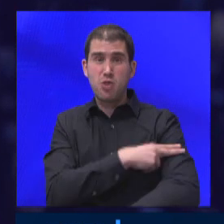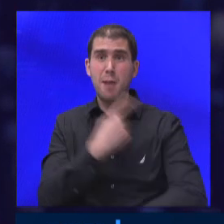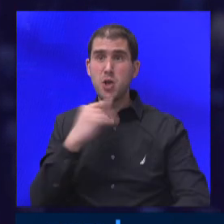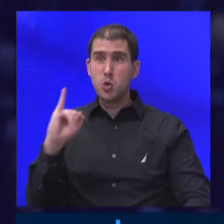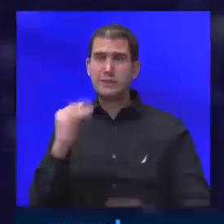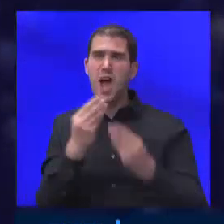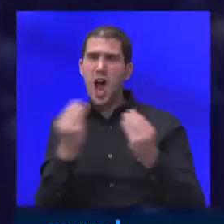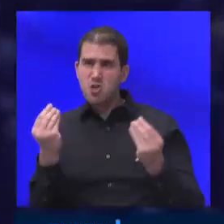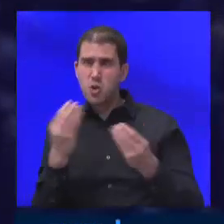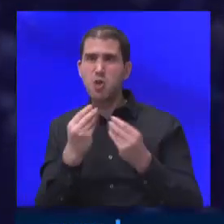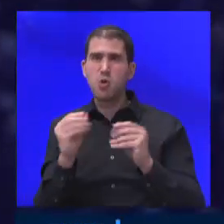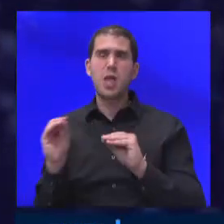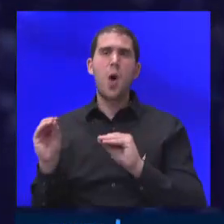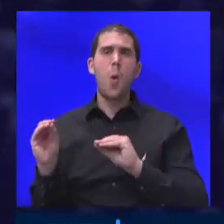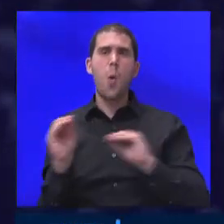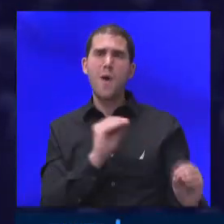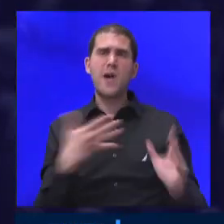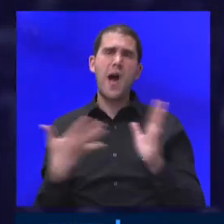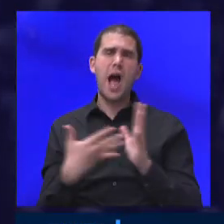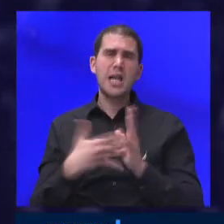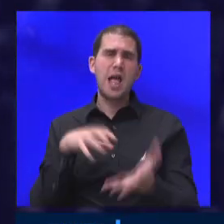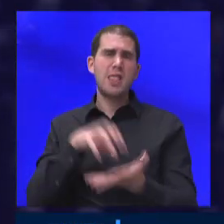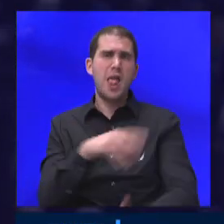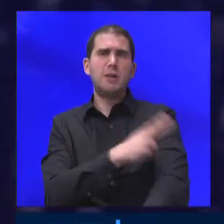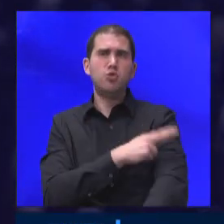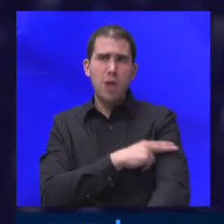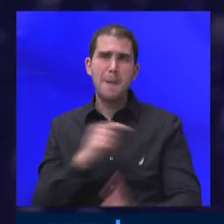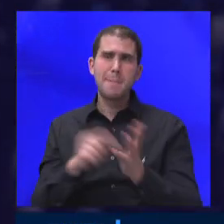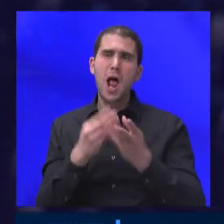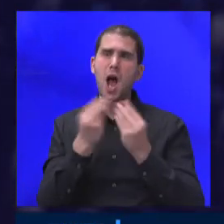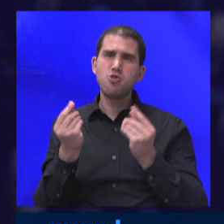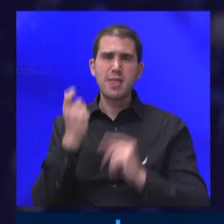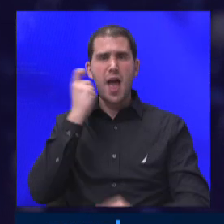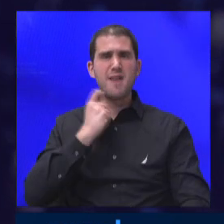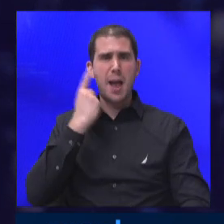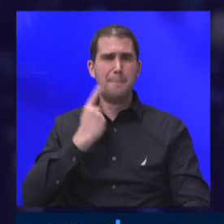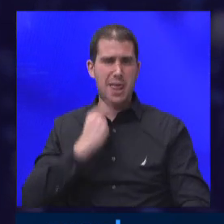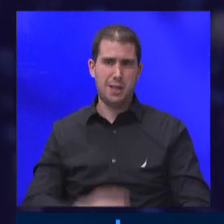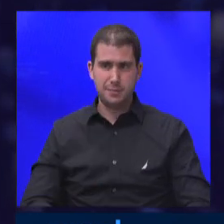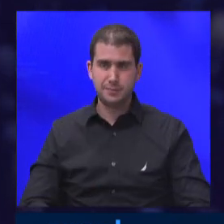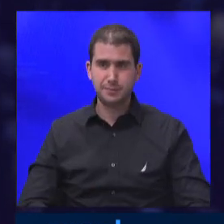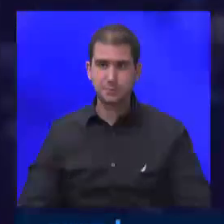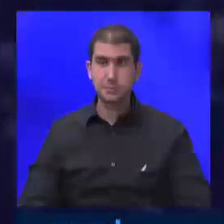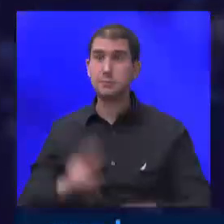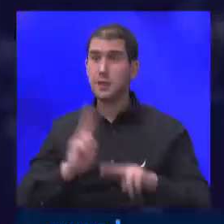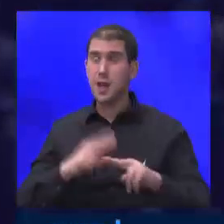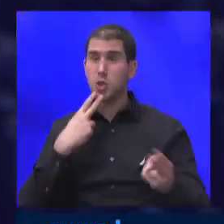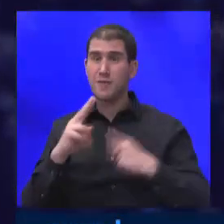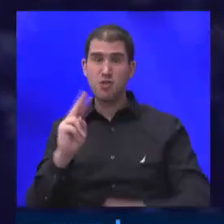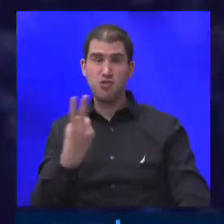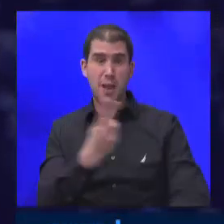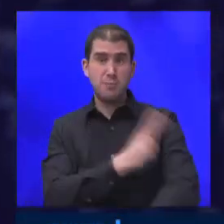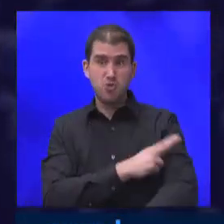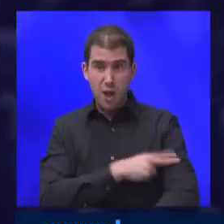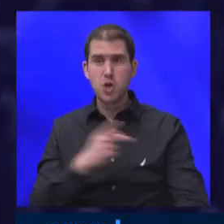כתבה, החשוד הוא עבר לחקירה בתחנת המשטרה בגין חשד לעבירה פלילית. ואז הגיעה התגובה הבאה, יוסף לא היה